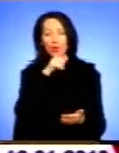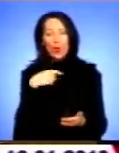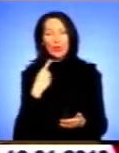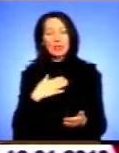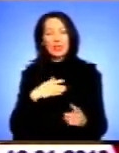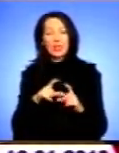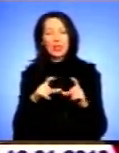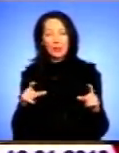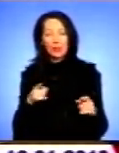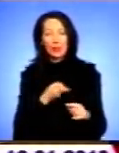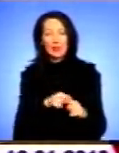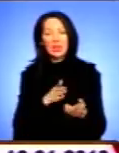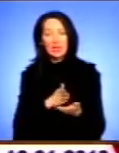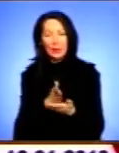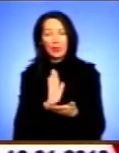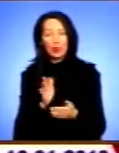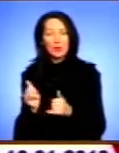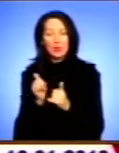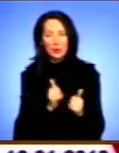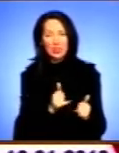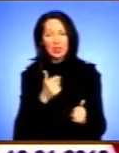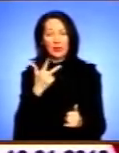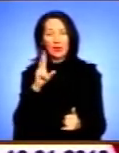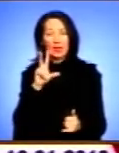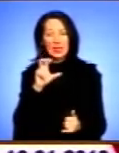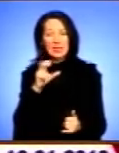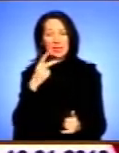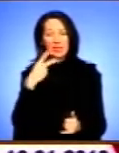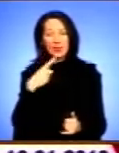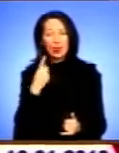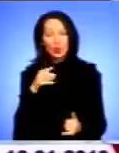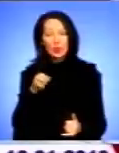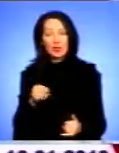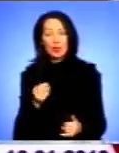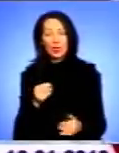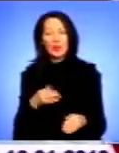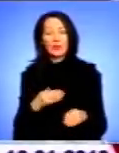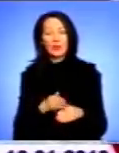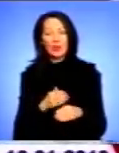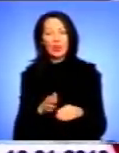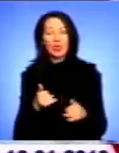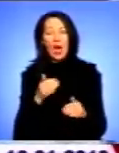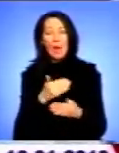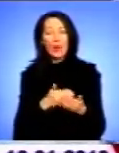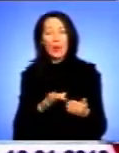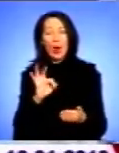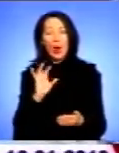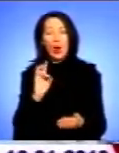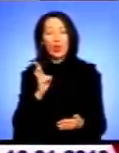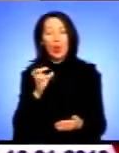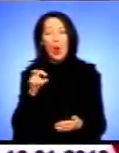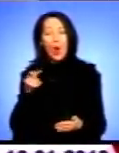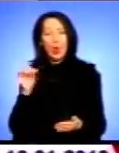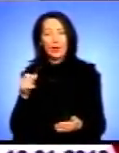по цих напрямках будуть забезпечені. 321 тисячу гривень виділено для програми «Онкологія» на Тернопіллі, 35 тисяч